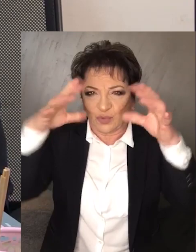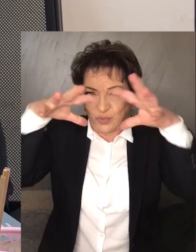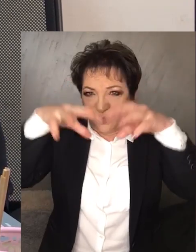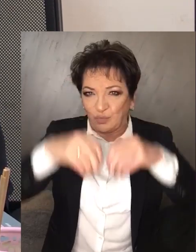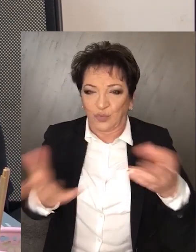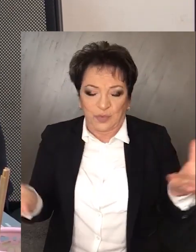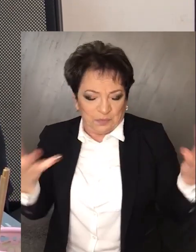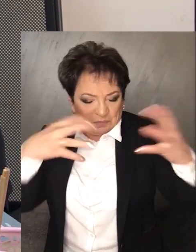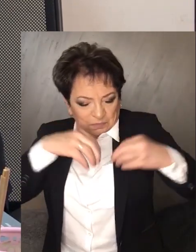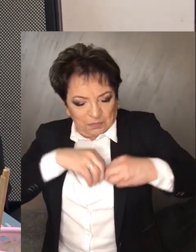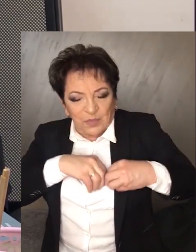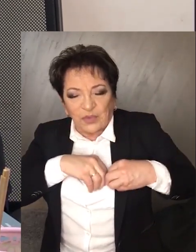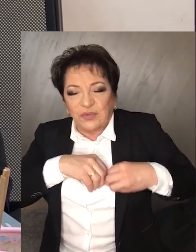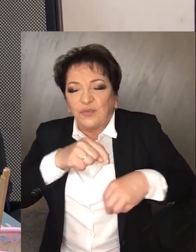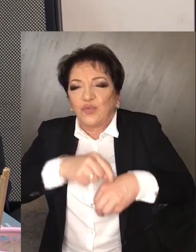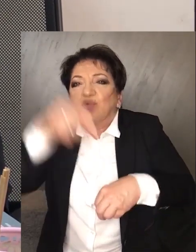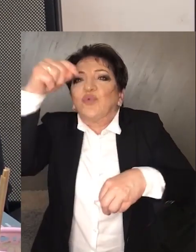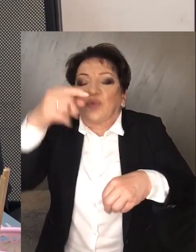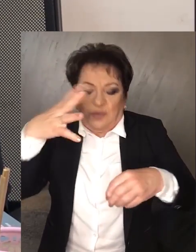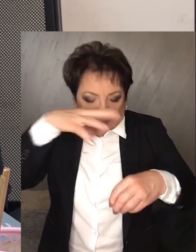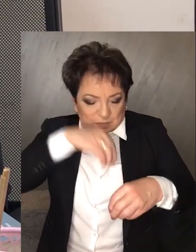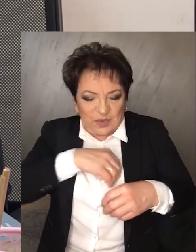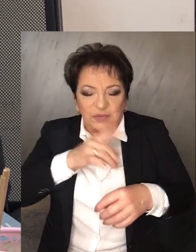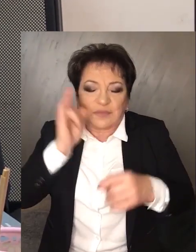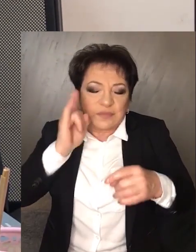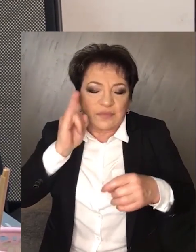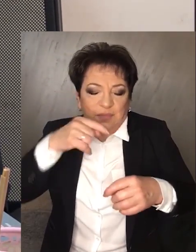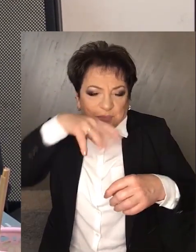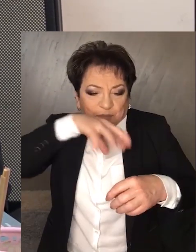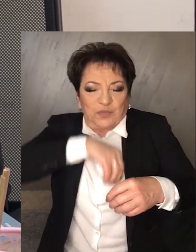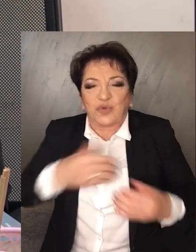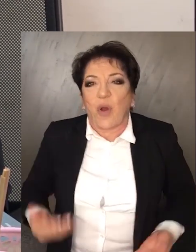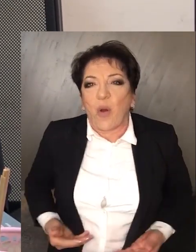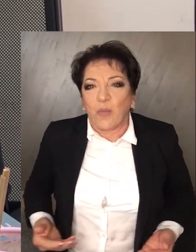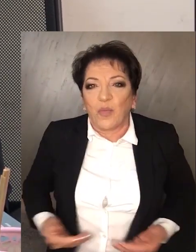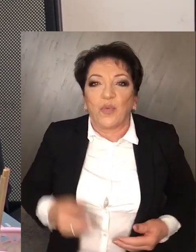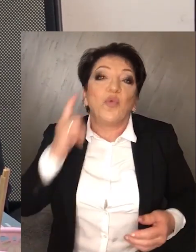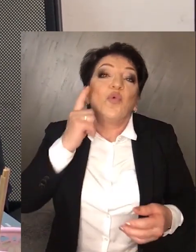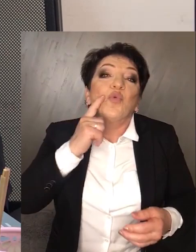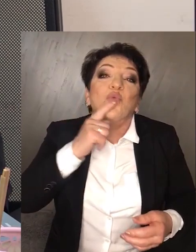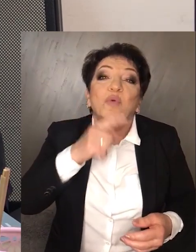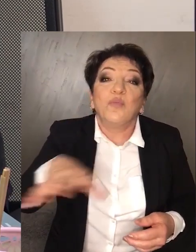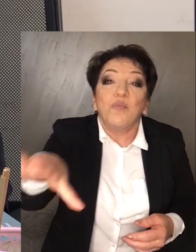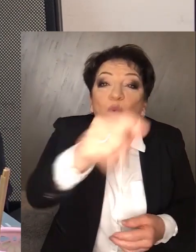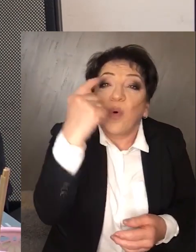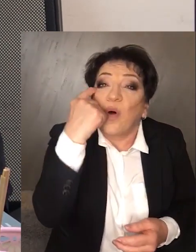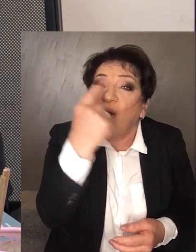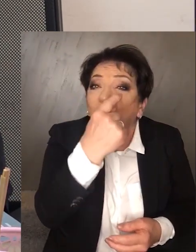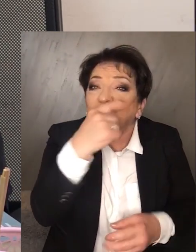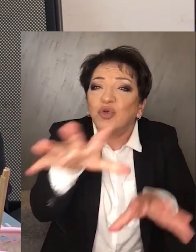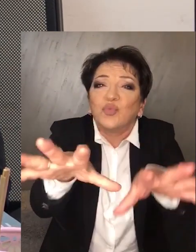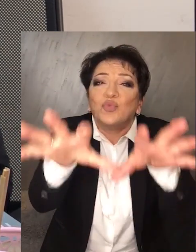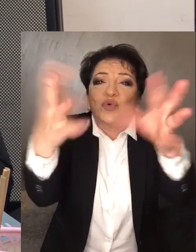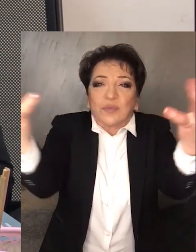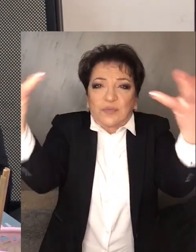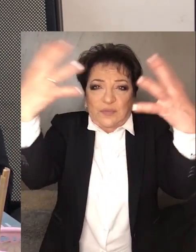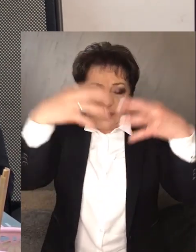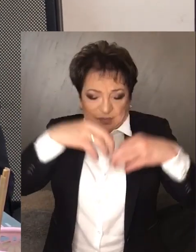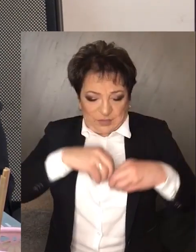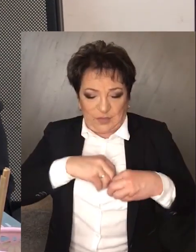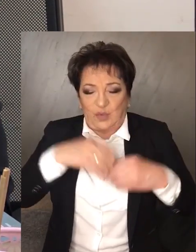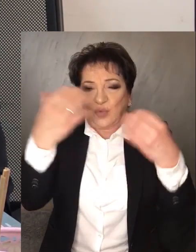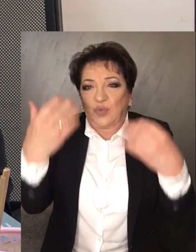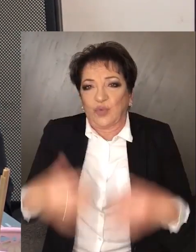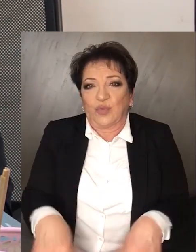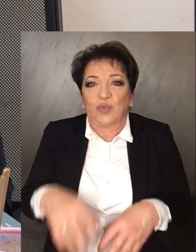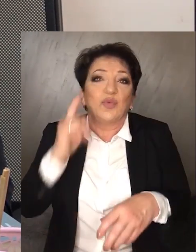եկել է հոգուս խորքից ու մինչև հիմա ինքը զնգում է այն մեջ, ինքը ապրում է այն մեջ, ուղղակի ապրում է։ Այդ մշակույթն է, այդ երեխեքի